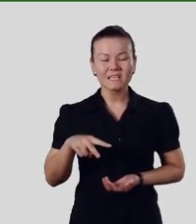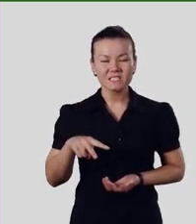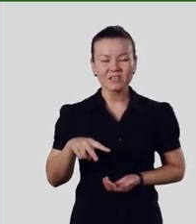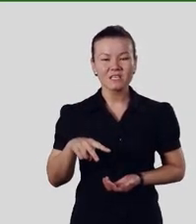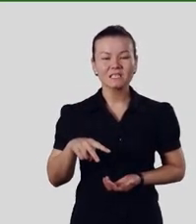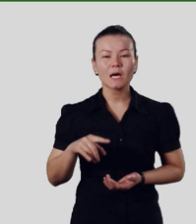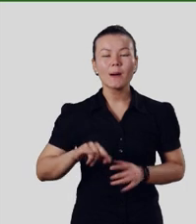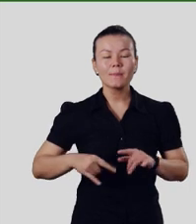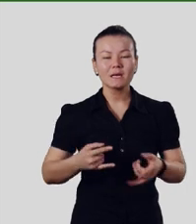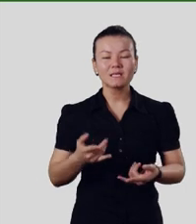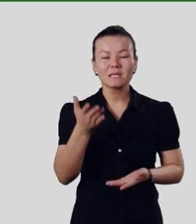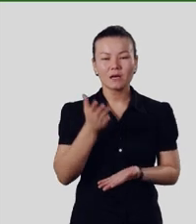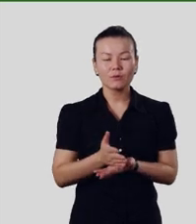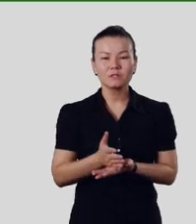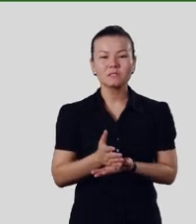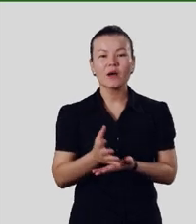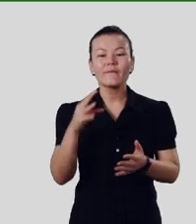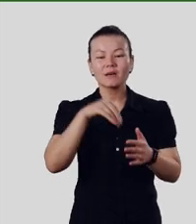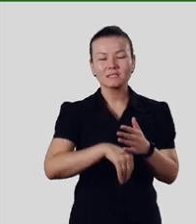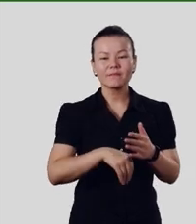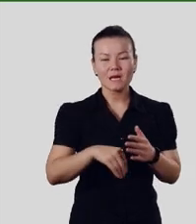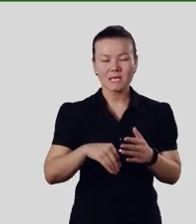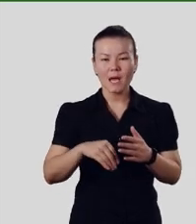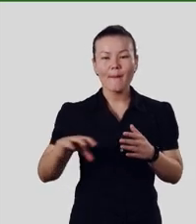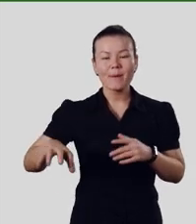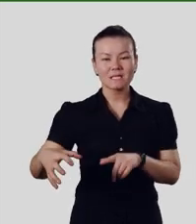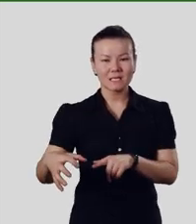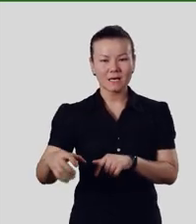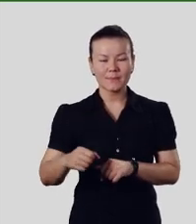литосферных плит находится в основании материка?